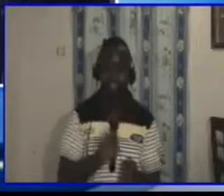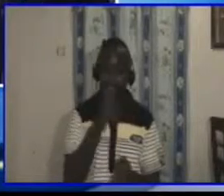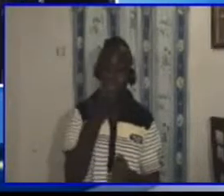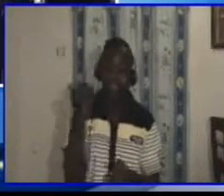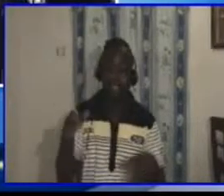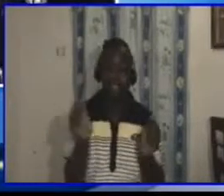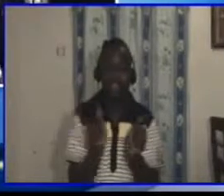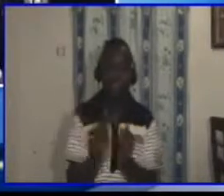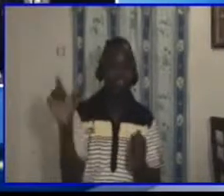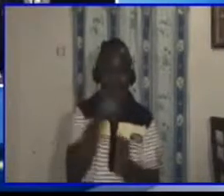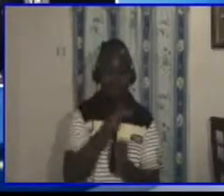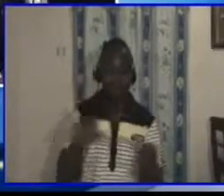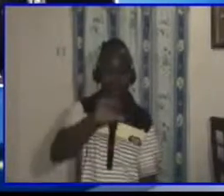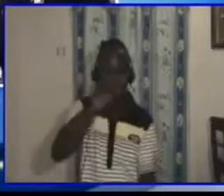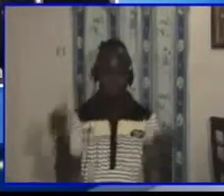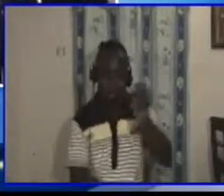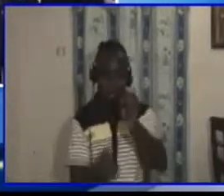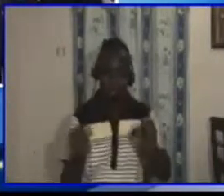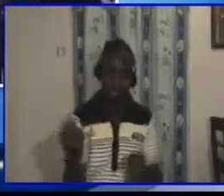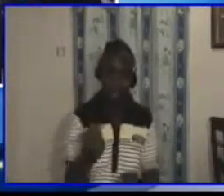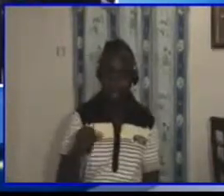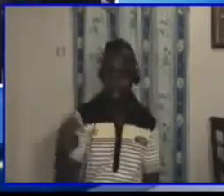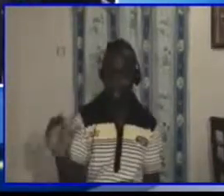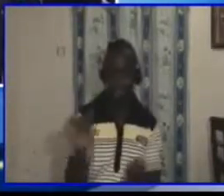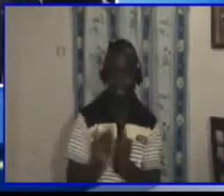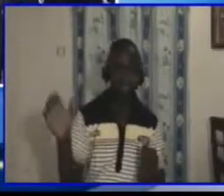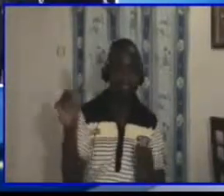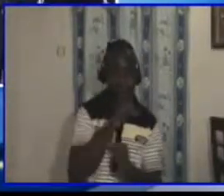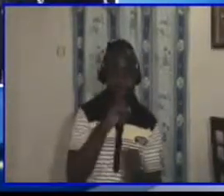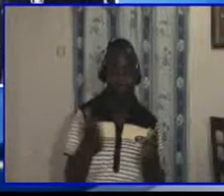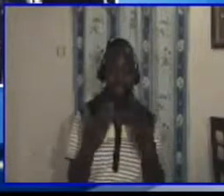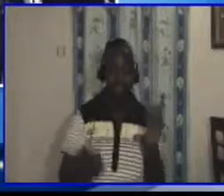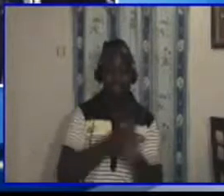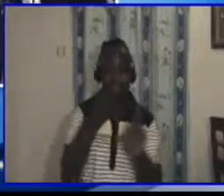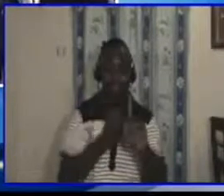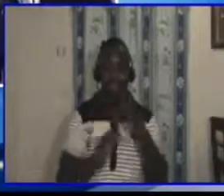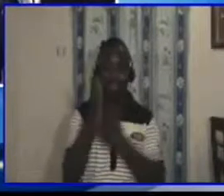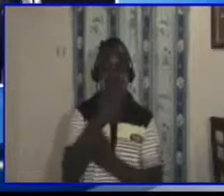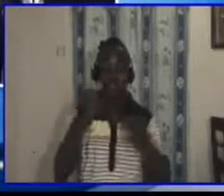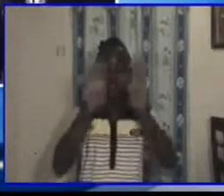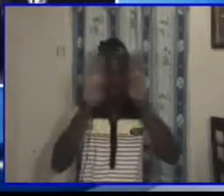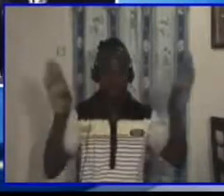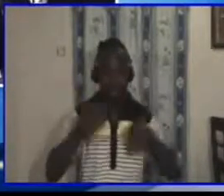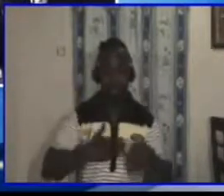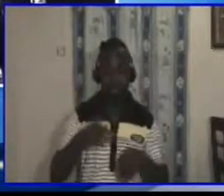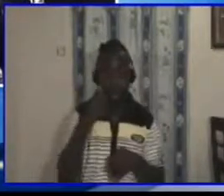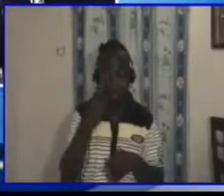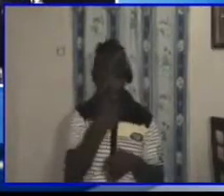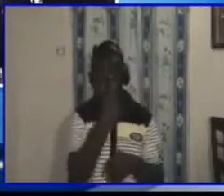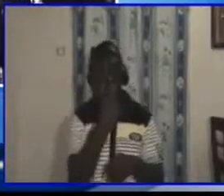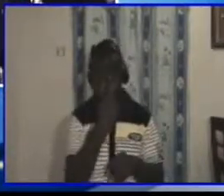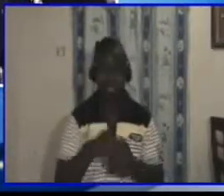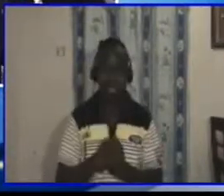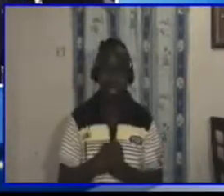e ho viaggiato con lui nella stessa macchina e quando dio